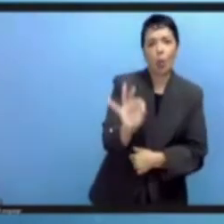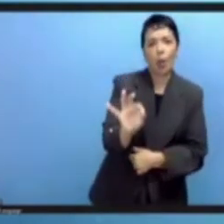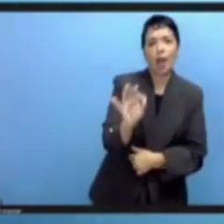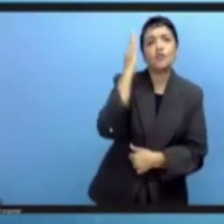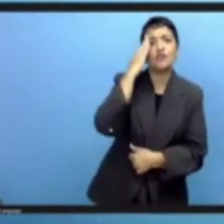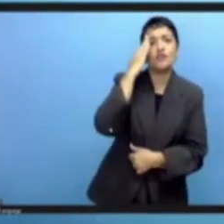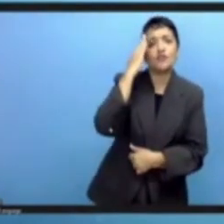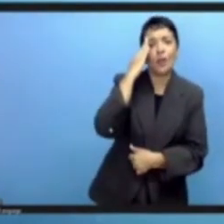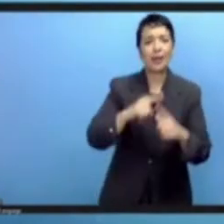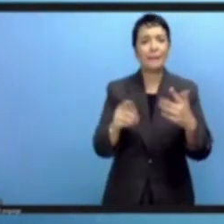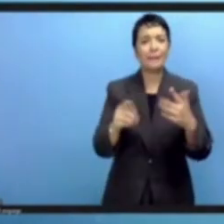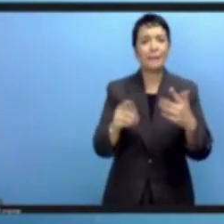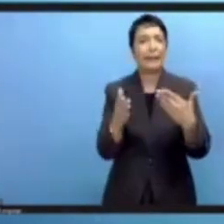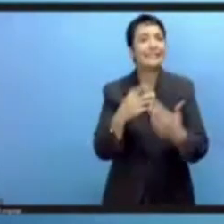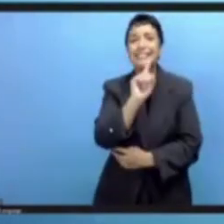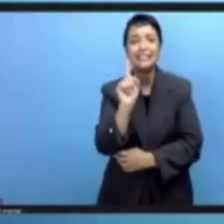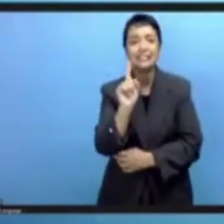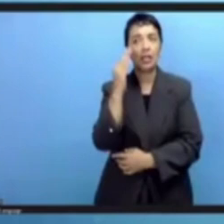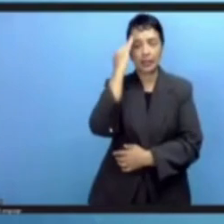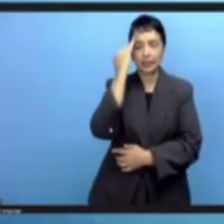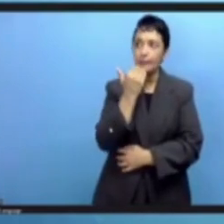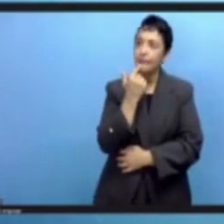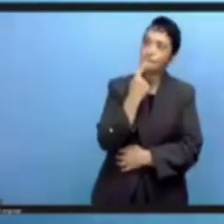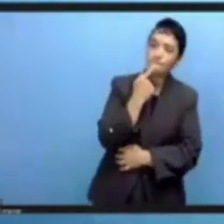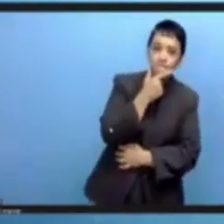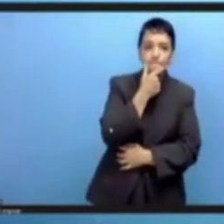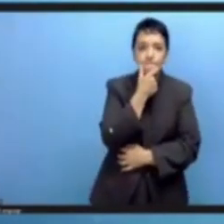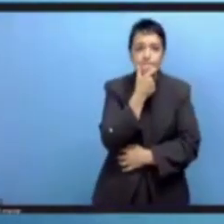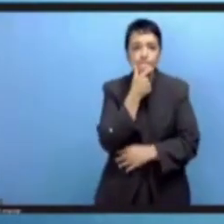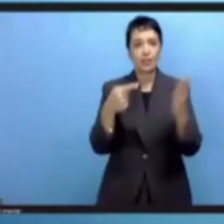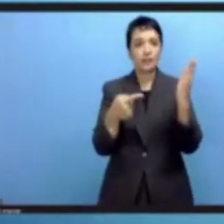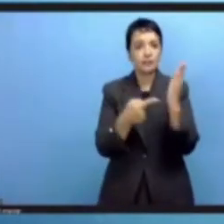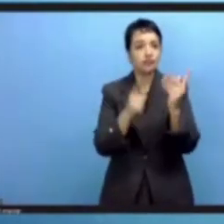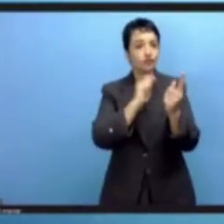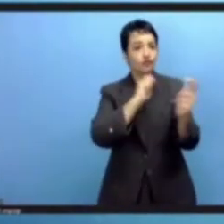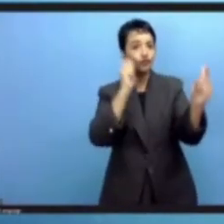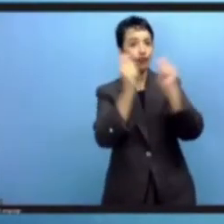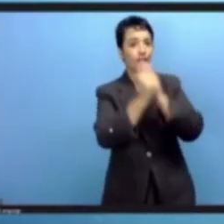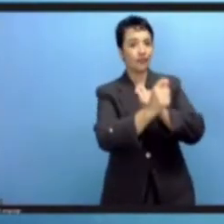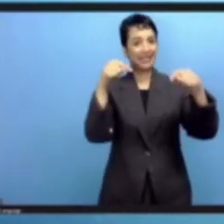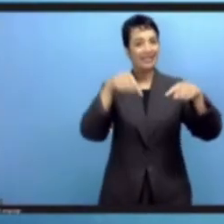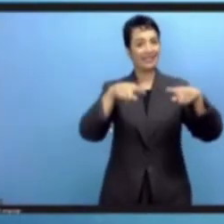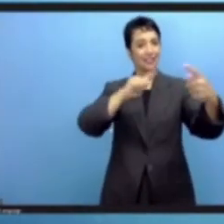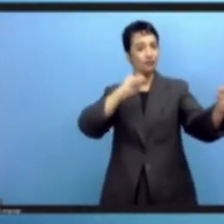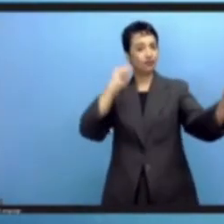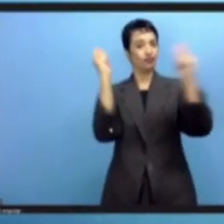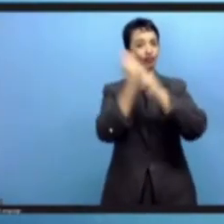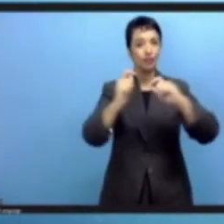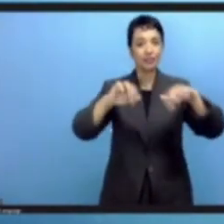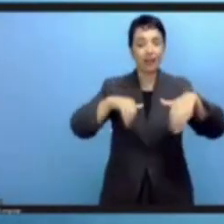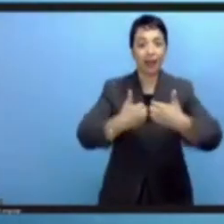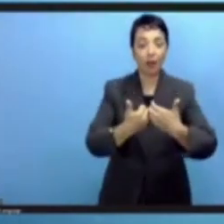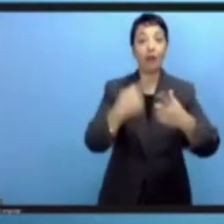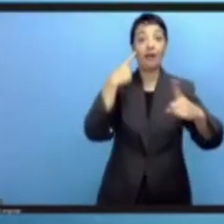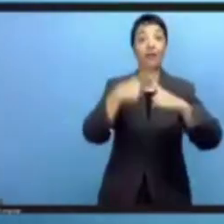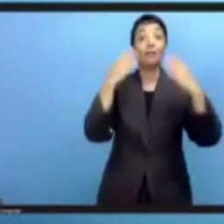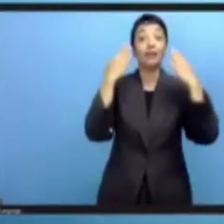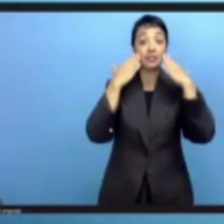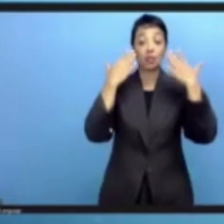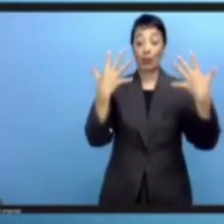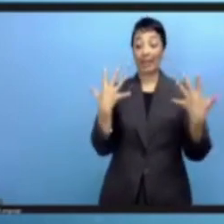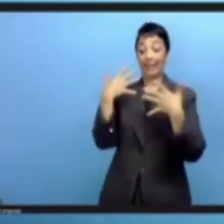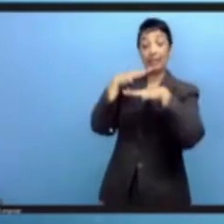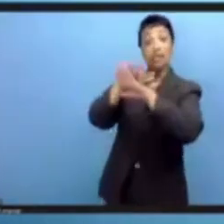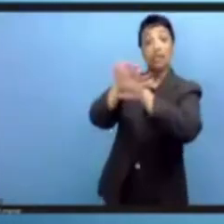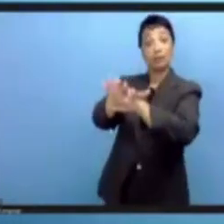désormais très évidente. Les autres questions trouveraient des réponses plus compliquées. Quelles sont donc les